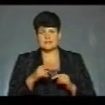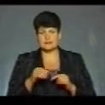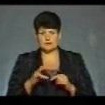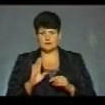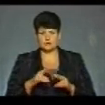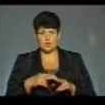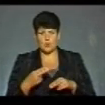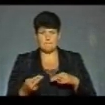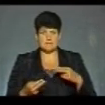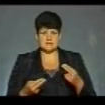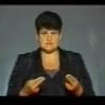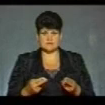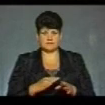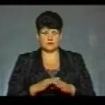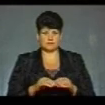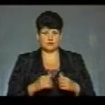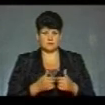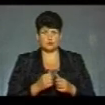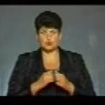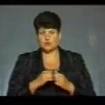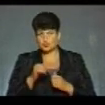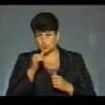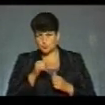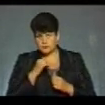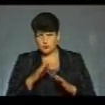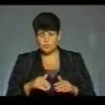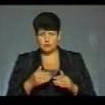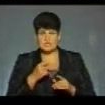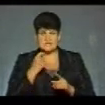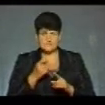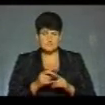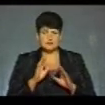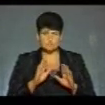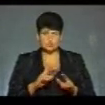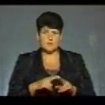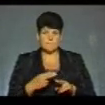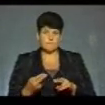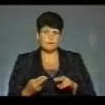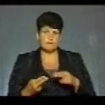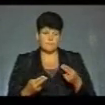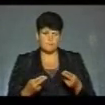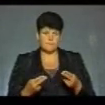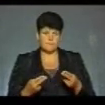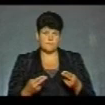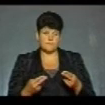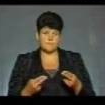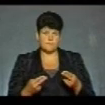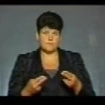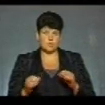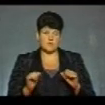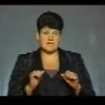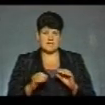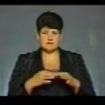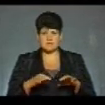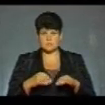компенсація компенсована виконавчим комітетом. Кожного місяця відповідно до поданих звітів буде компенсовуватися. Відповідно, ми з управлінням